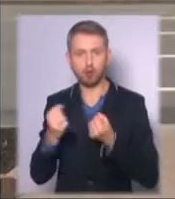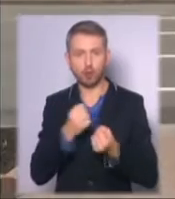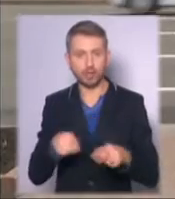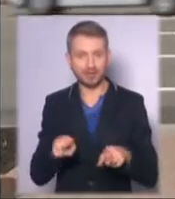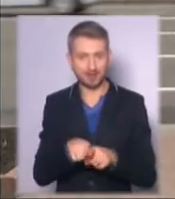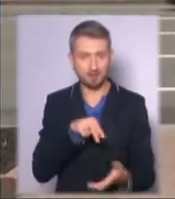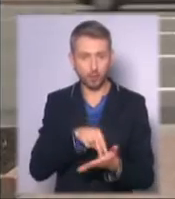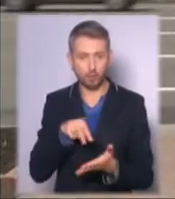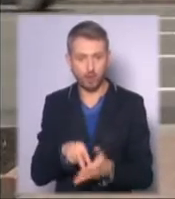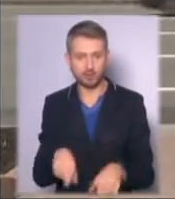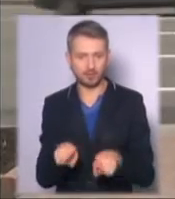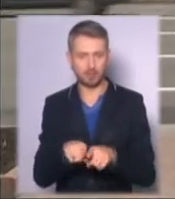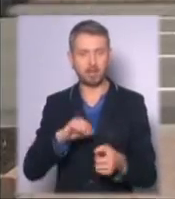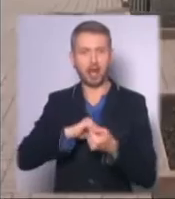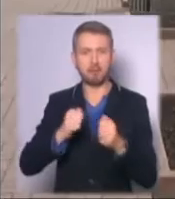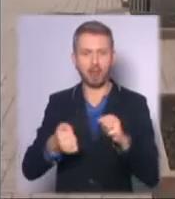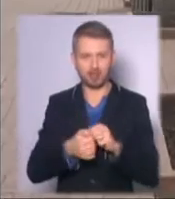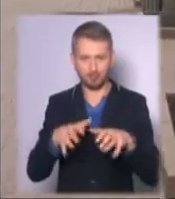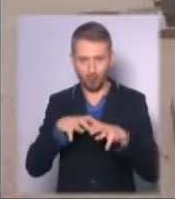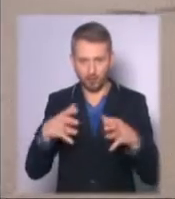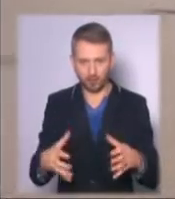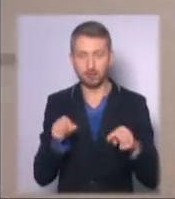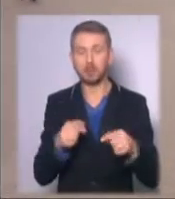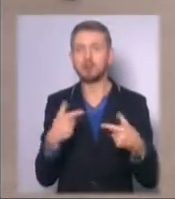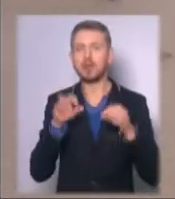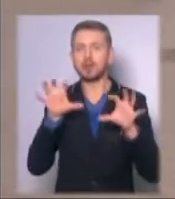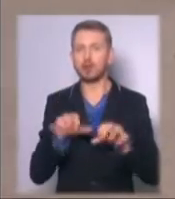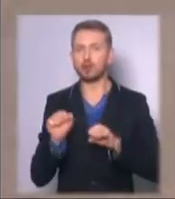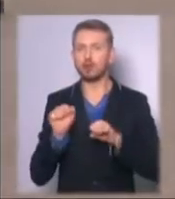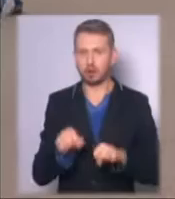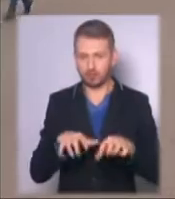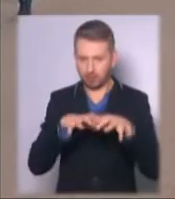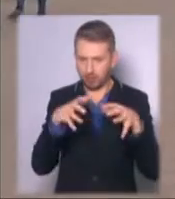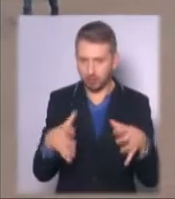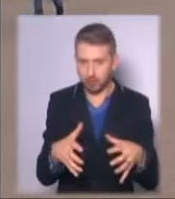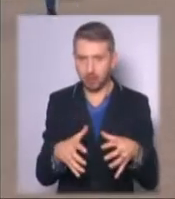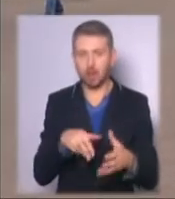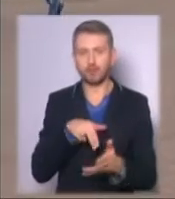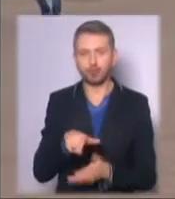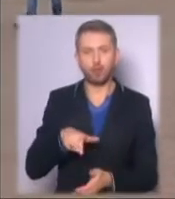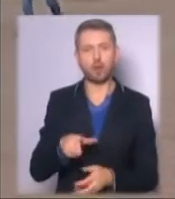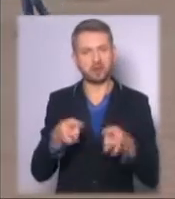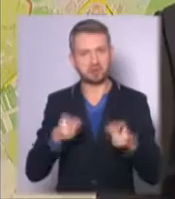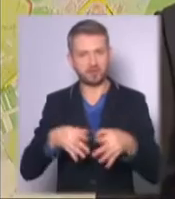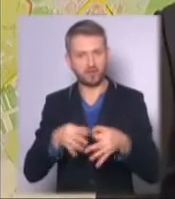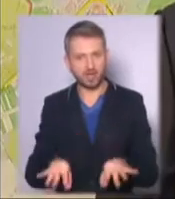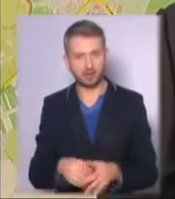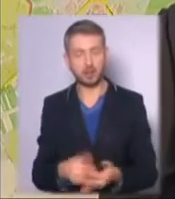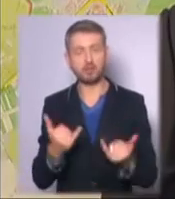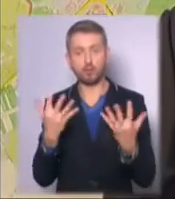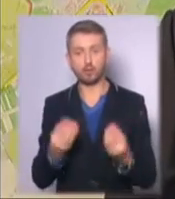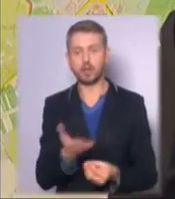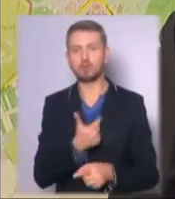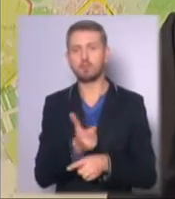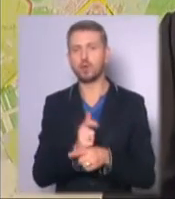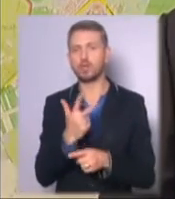центрі столиці ось цим кам'яним поліцейським. Там, де закон оберігають важкі сферичні боларди, тротуари справді вільні. Ну, на сьогоднішній день ми більше